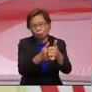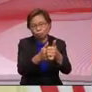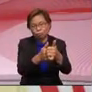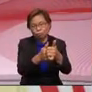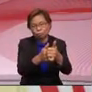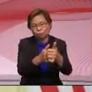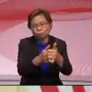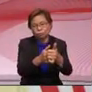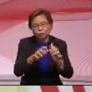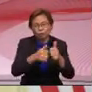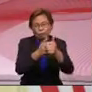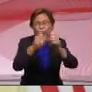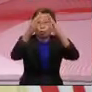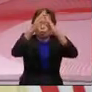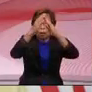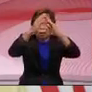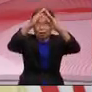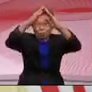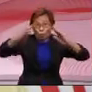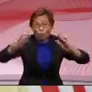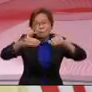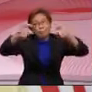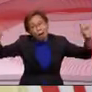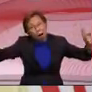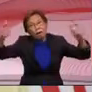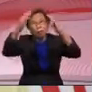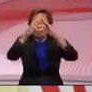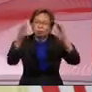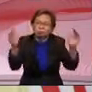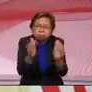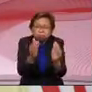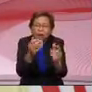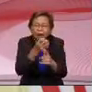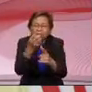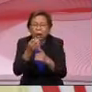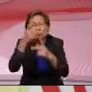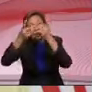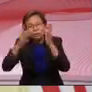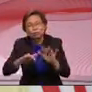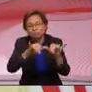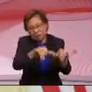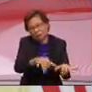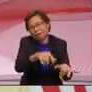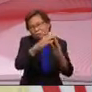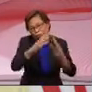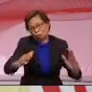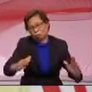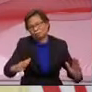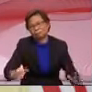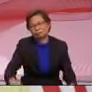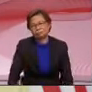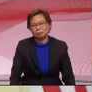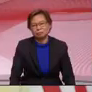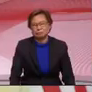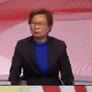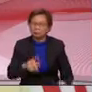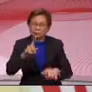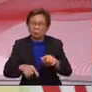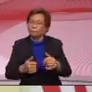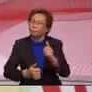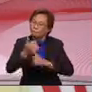kepada keluasan rumah dan juga pelancong yang akan tinggal di situ. Jadi tidak boleh bersesak.